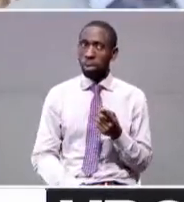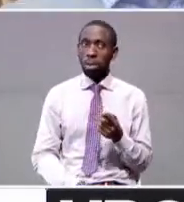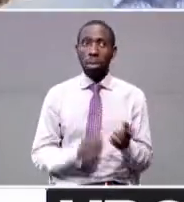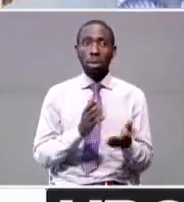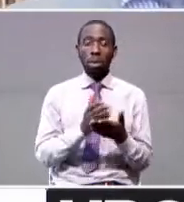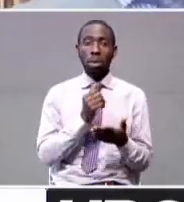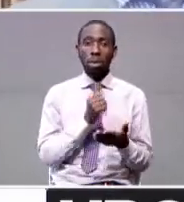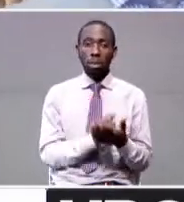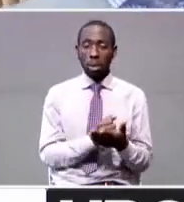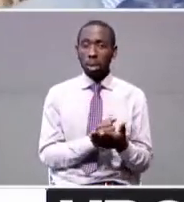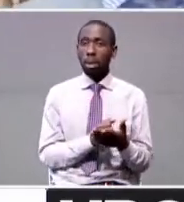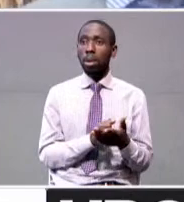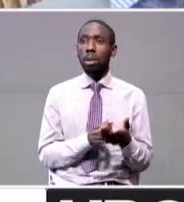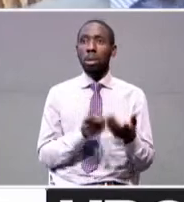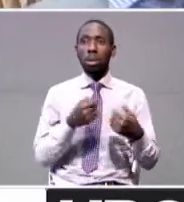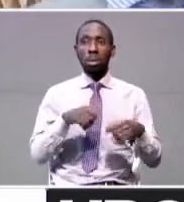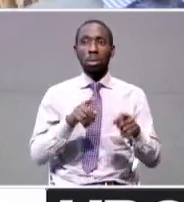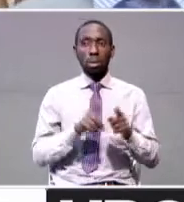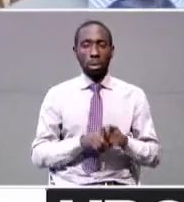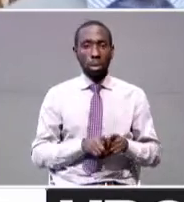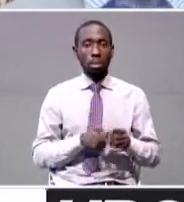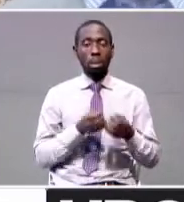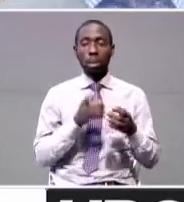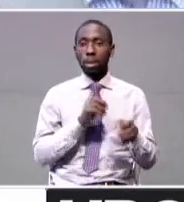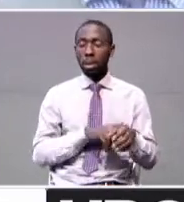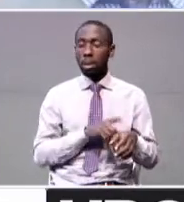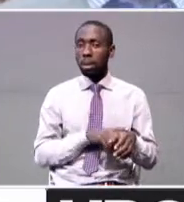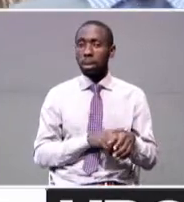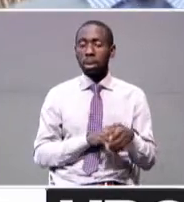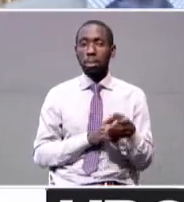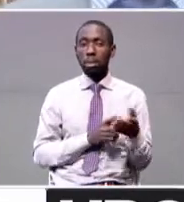kubanga ensi erimu ab'ettima